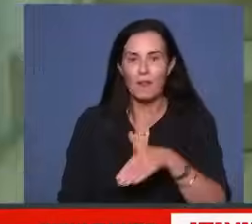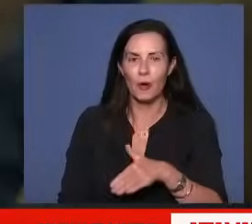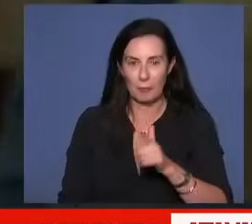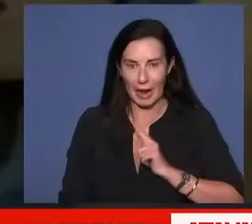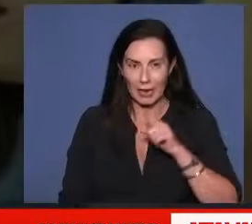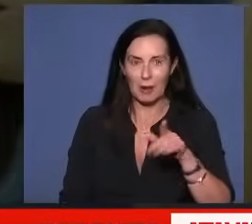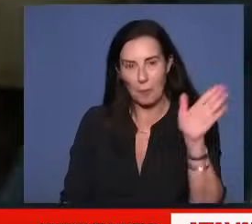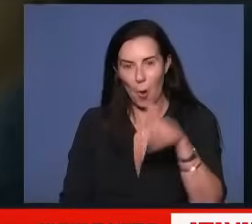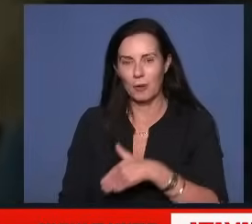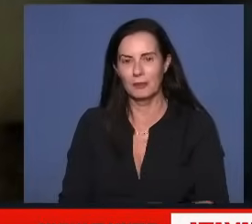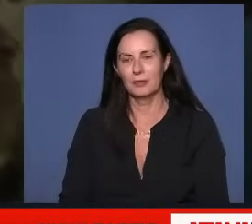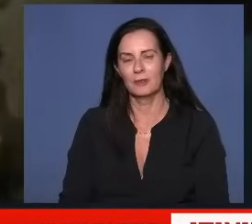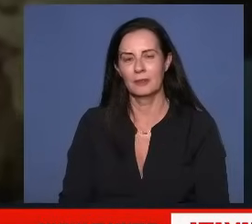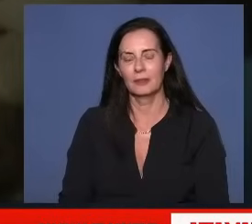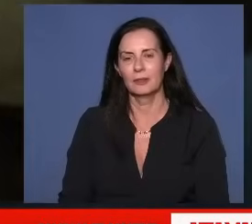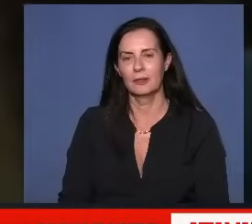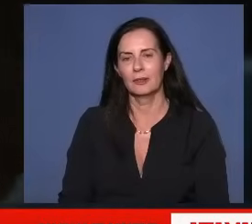בטח.